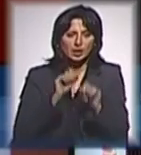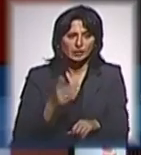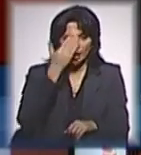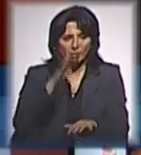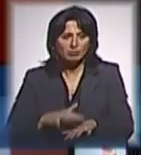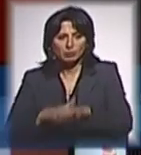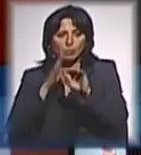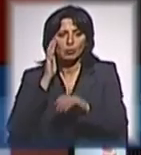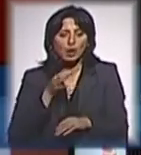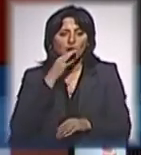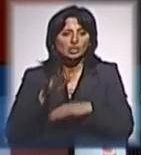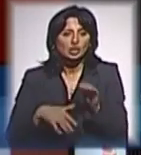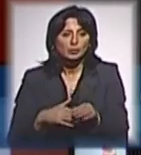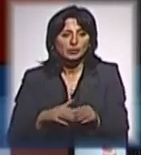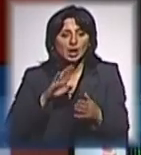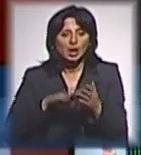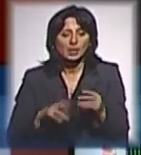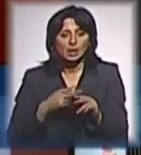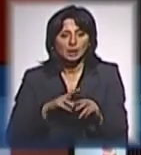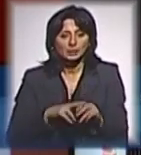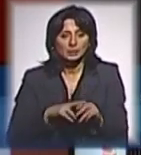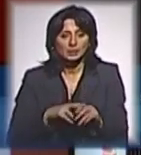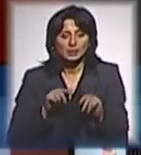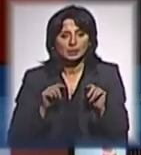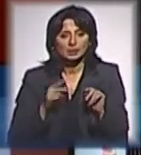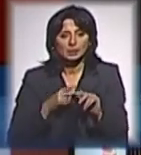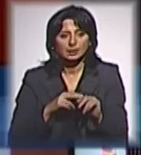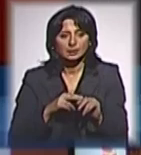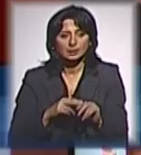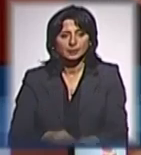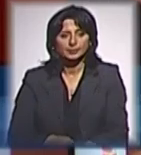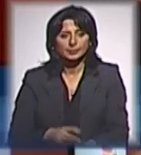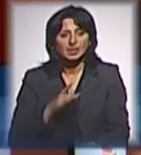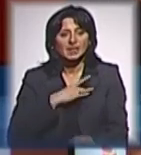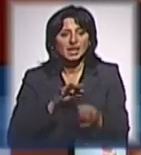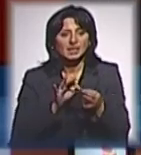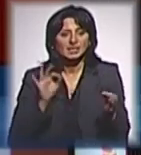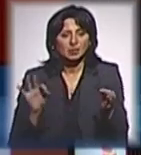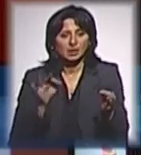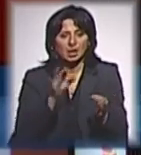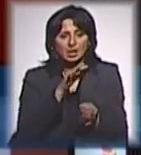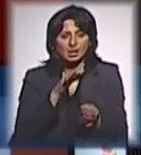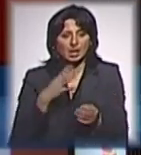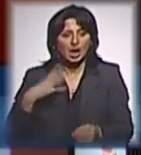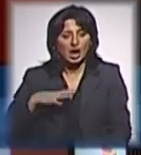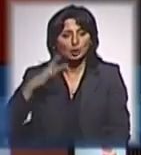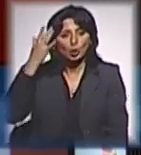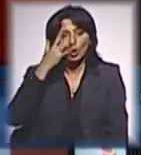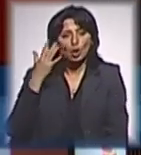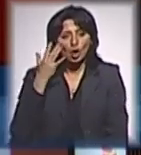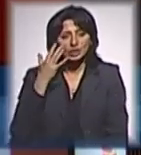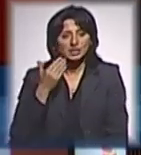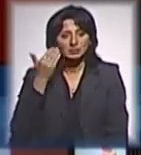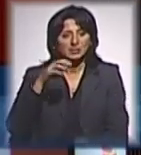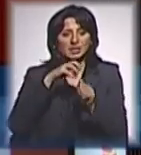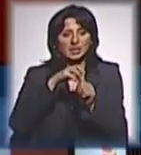ქუჩაში გამოვიყოთ და ასე შემდგომ. გარდა ამისა, ეკა ეს ხო თეთრი ძაფით ნაკერი არის. ქართული ოცნება,